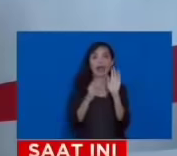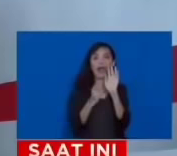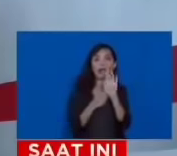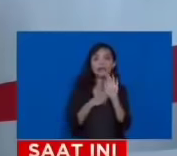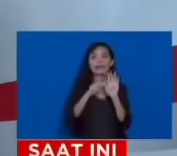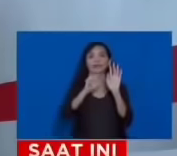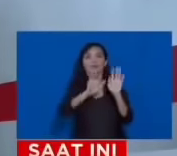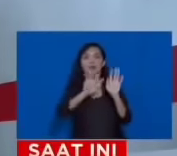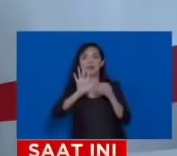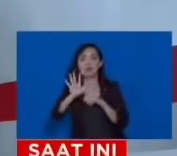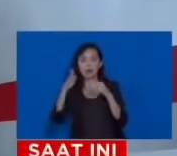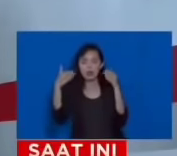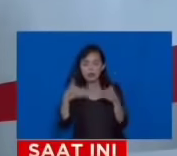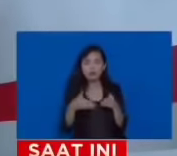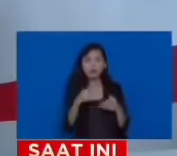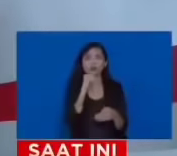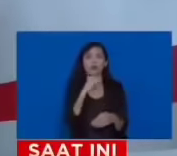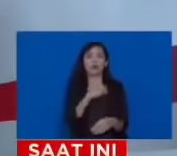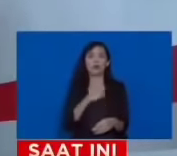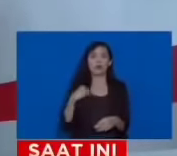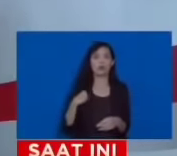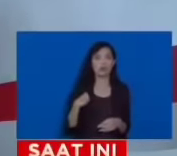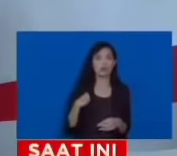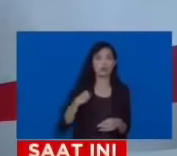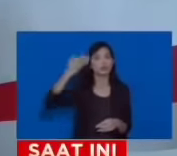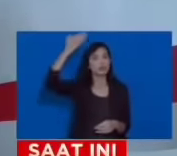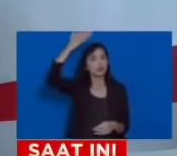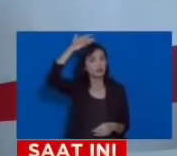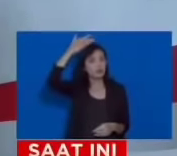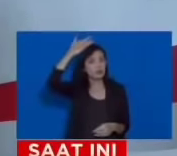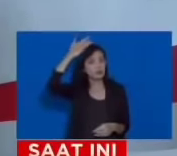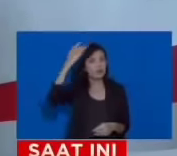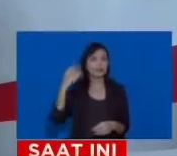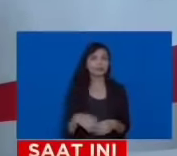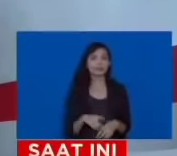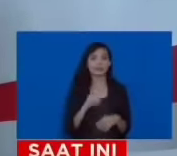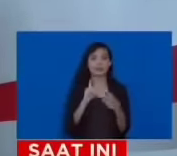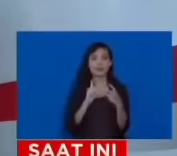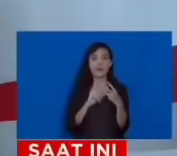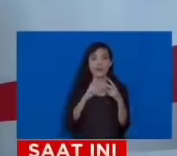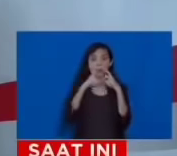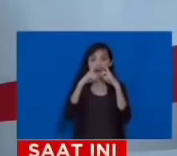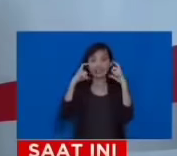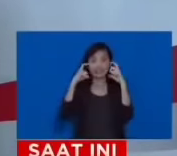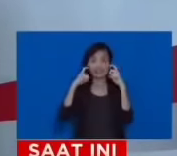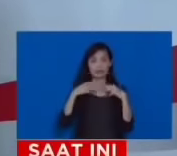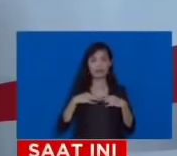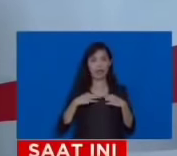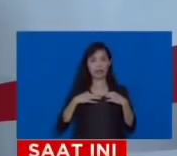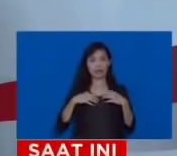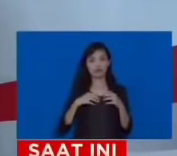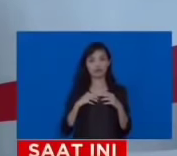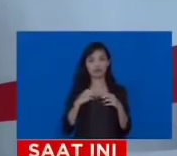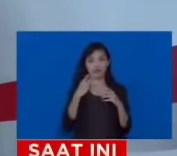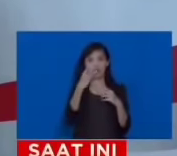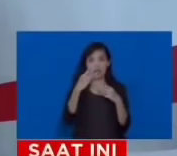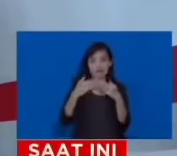hanya untuk petugas kesehatan. Gunakan masker kain. masker kain bisa